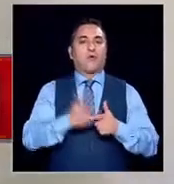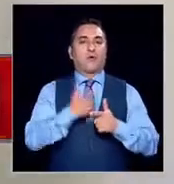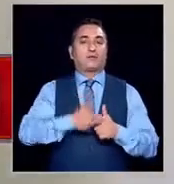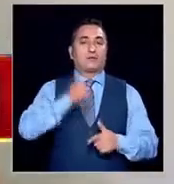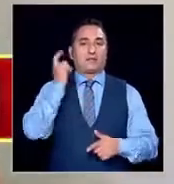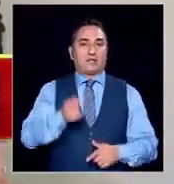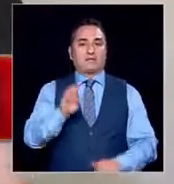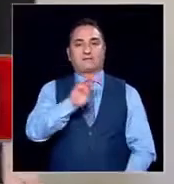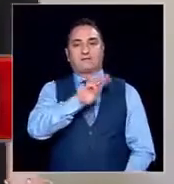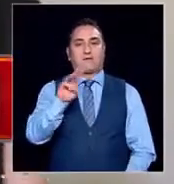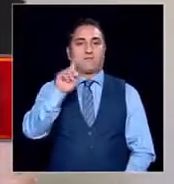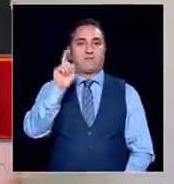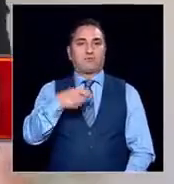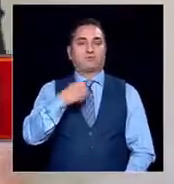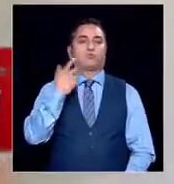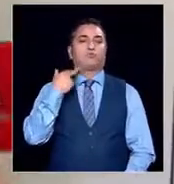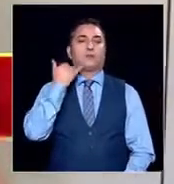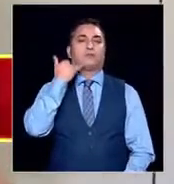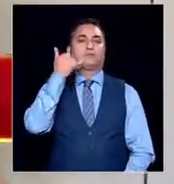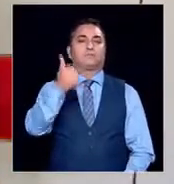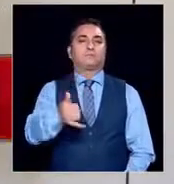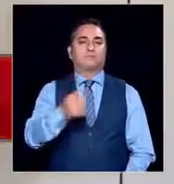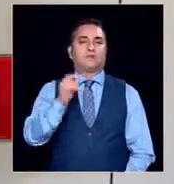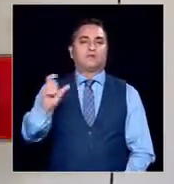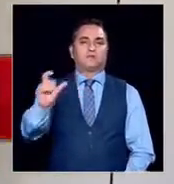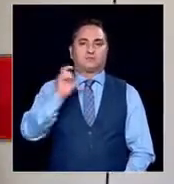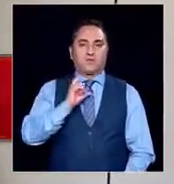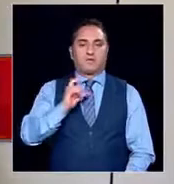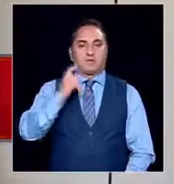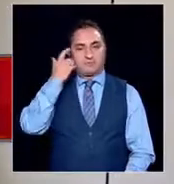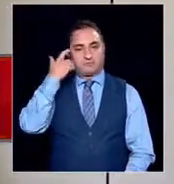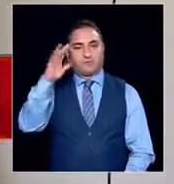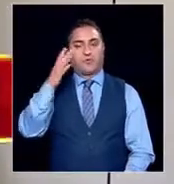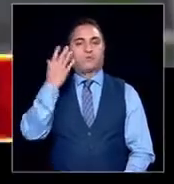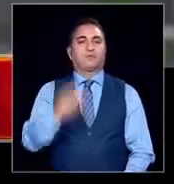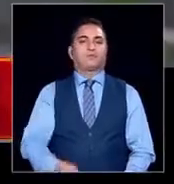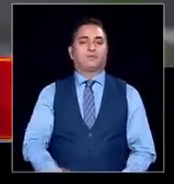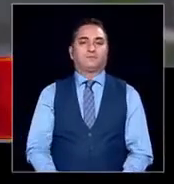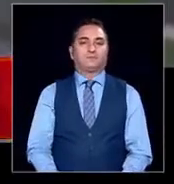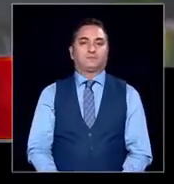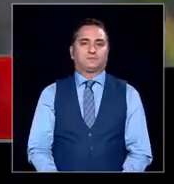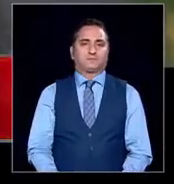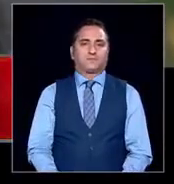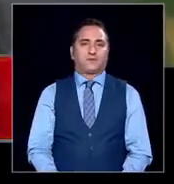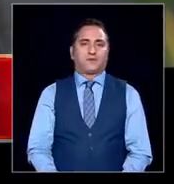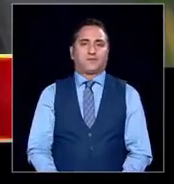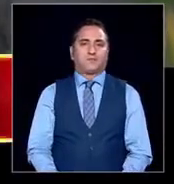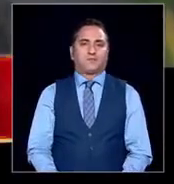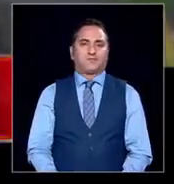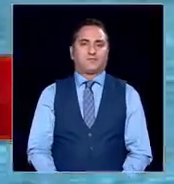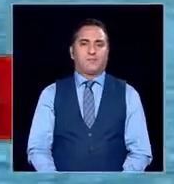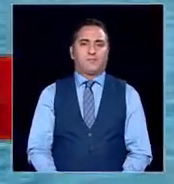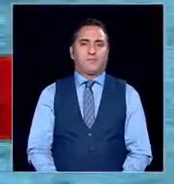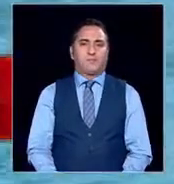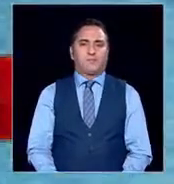gerçek sitesini buldu ve numarayı aradı ama aldığı cevapla büyük bir şok yaşadı. Rezervasyon yaptırdığım otele telefon